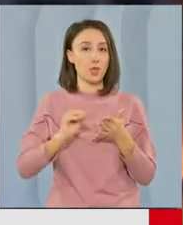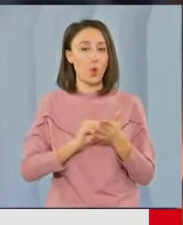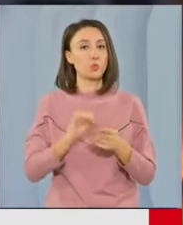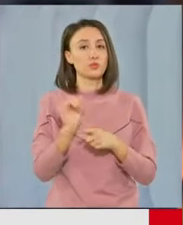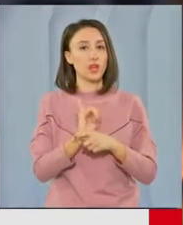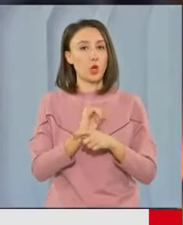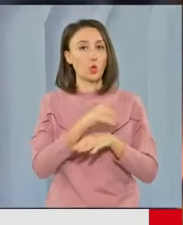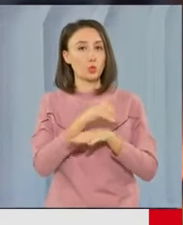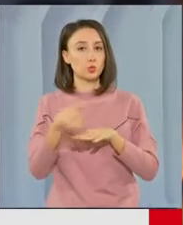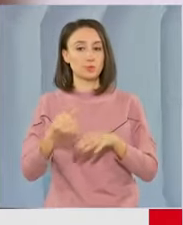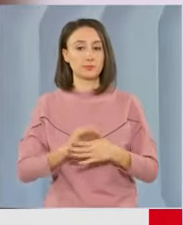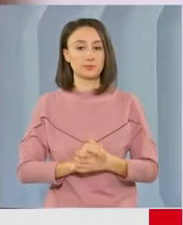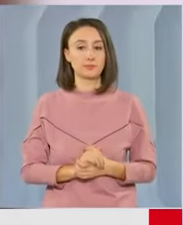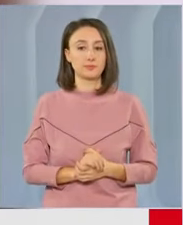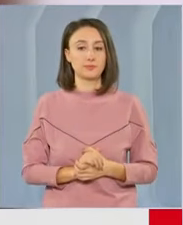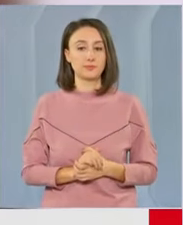directorului de la Drumuri.